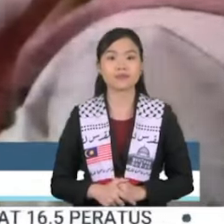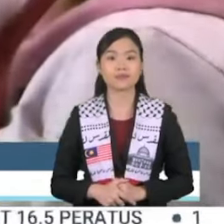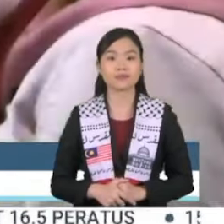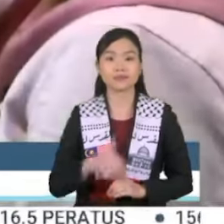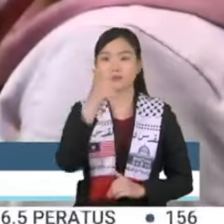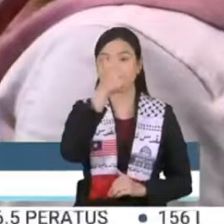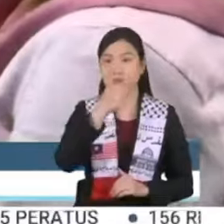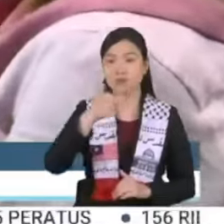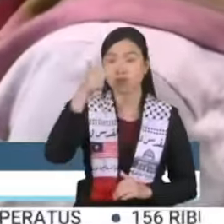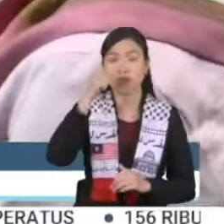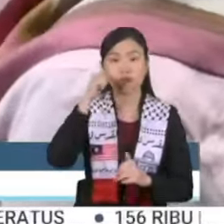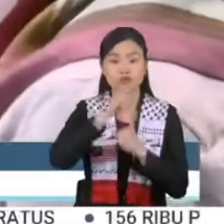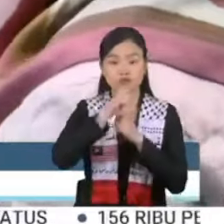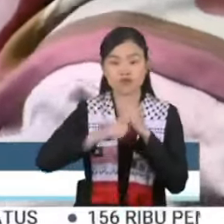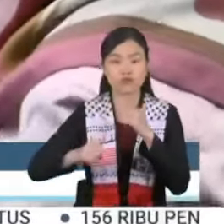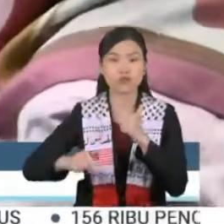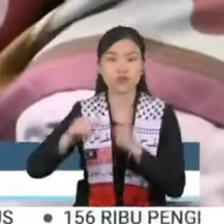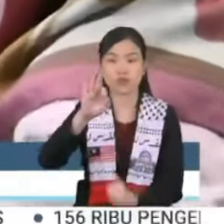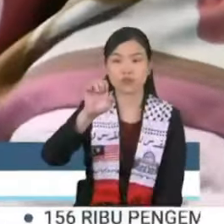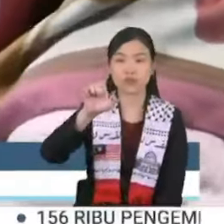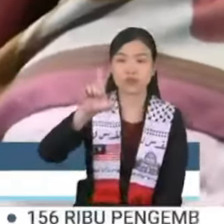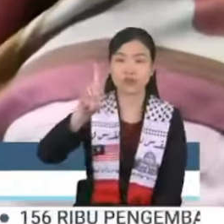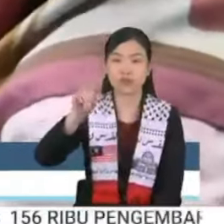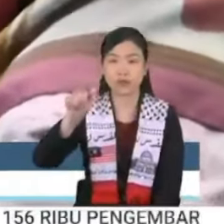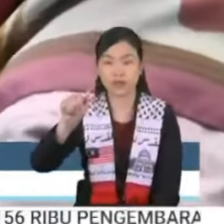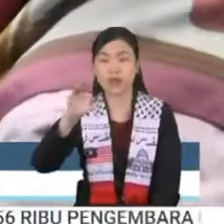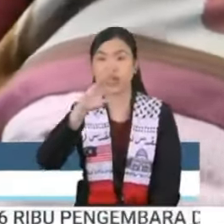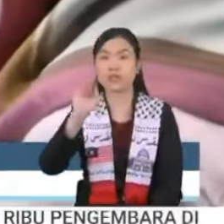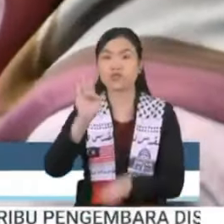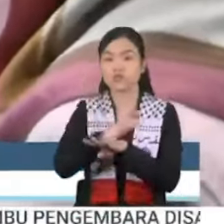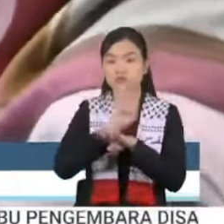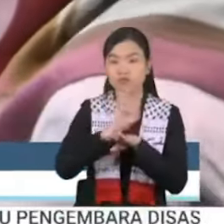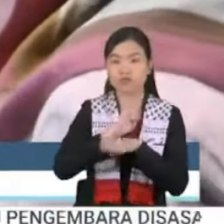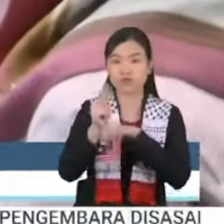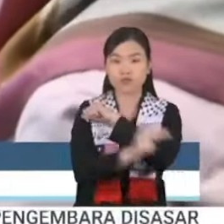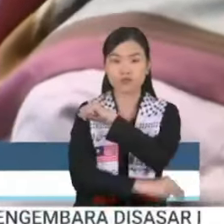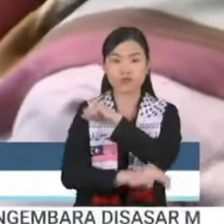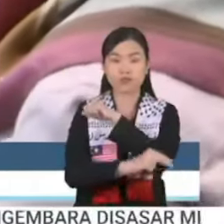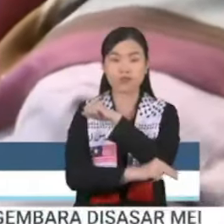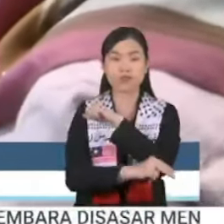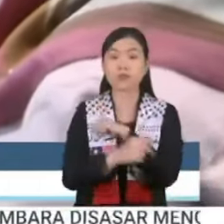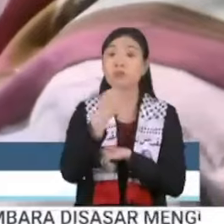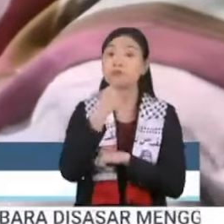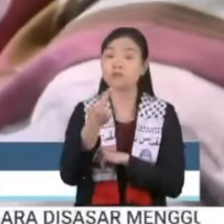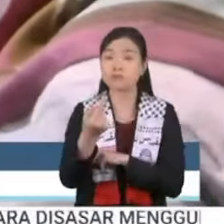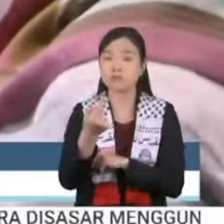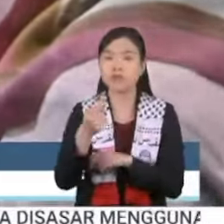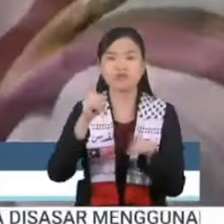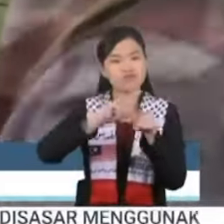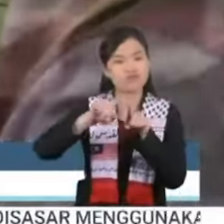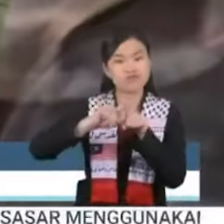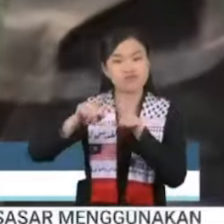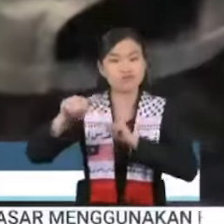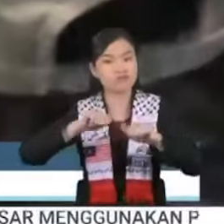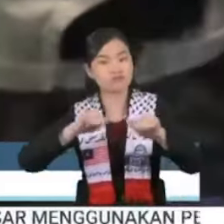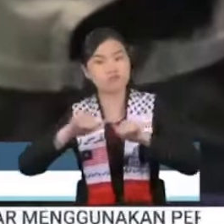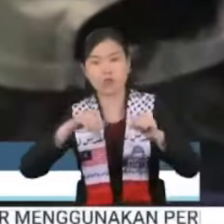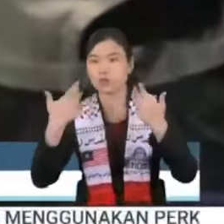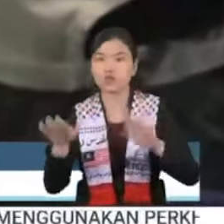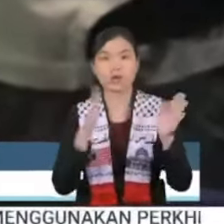Pengerusi Jawatankuasa Hal Ehwal Felda Koperasi dan Usahawan Negeri Dato' Amizar Abu Adam berkata, pelbagai tarikan dan